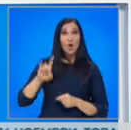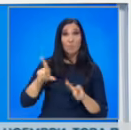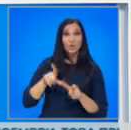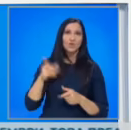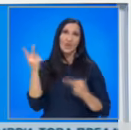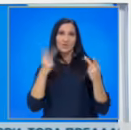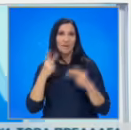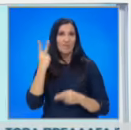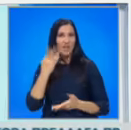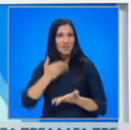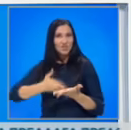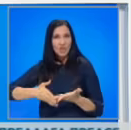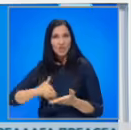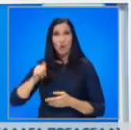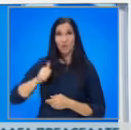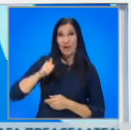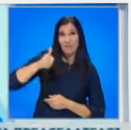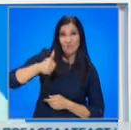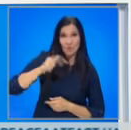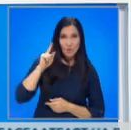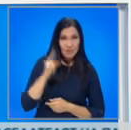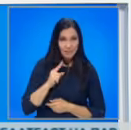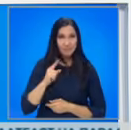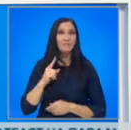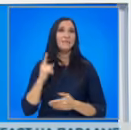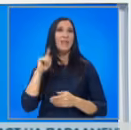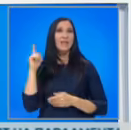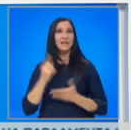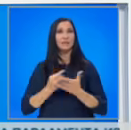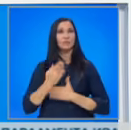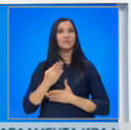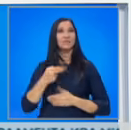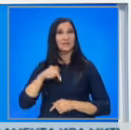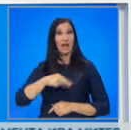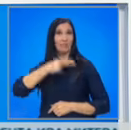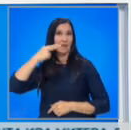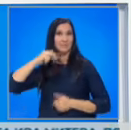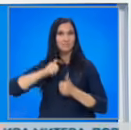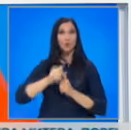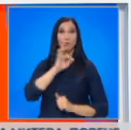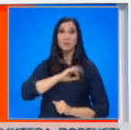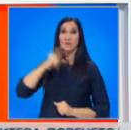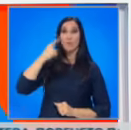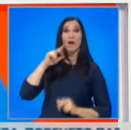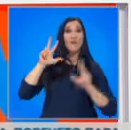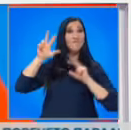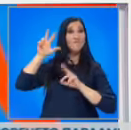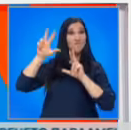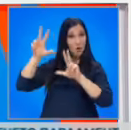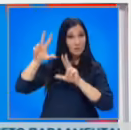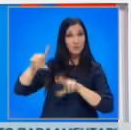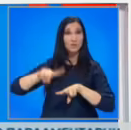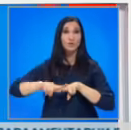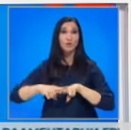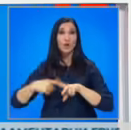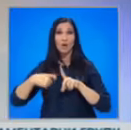ще научите в две части утре и в други ден денят започва. Сега на тема спорт. Успех за младите ни волейболисти. Нора Косева